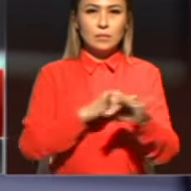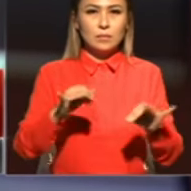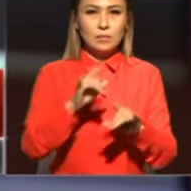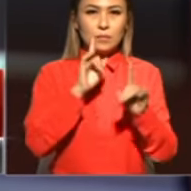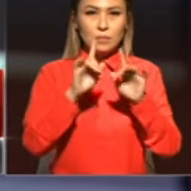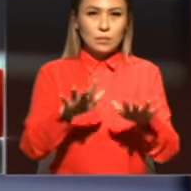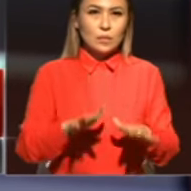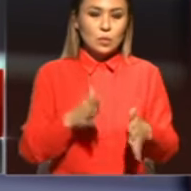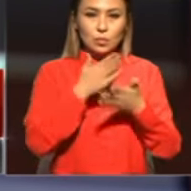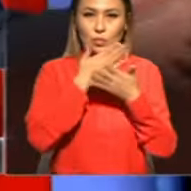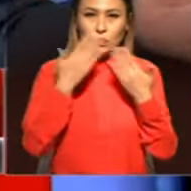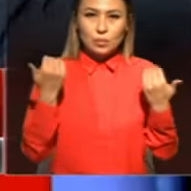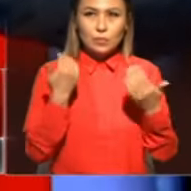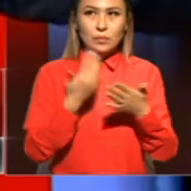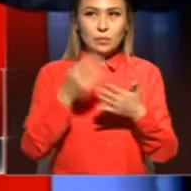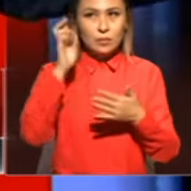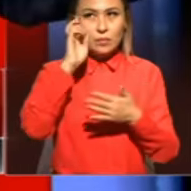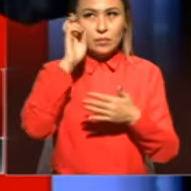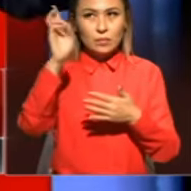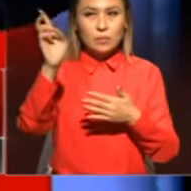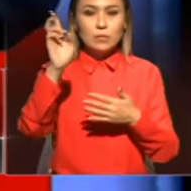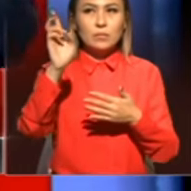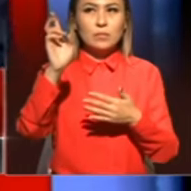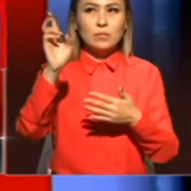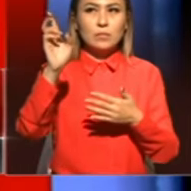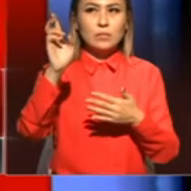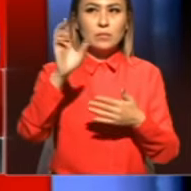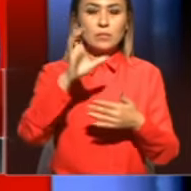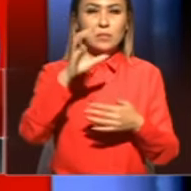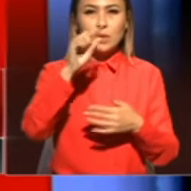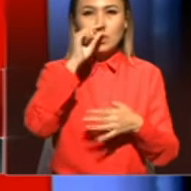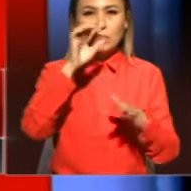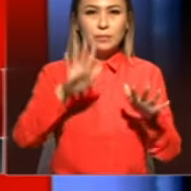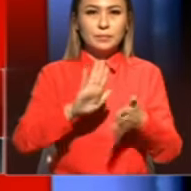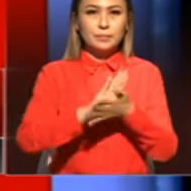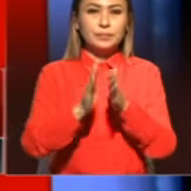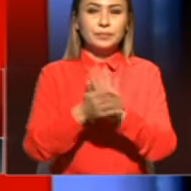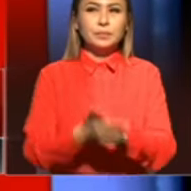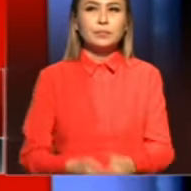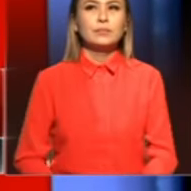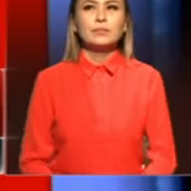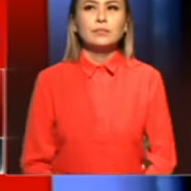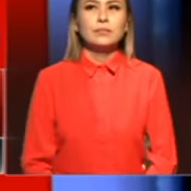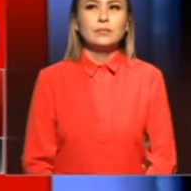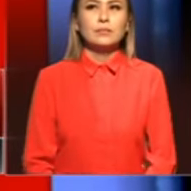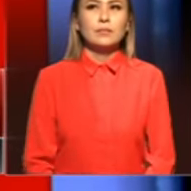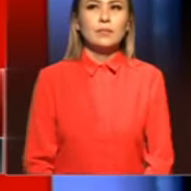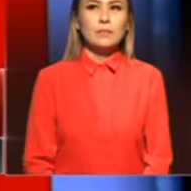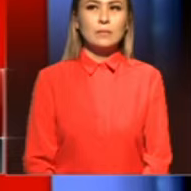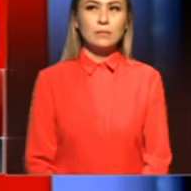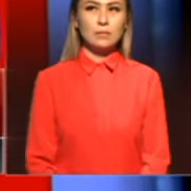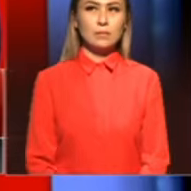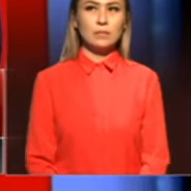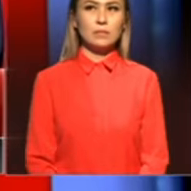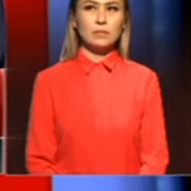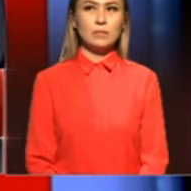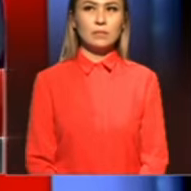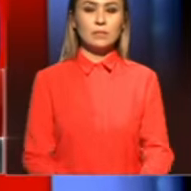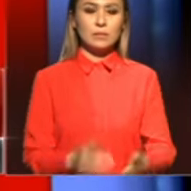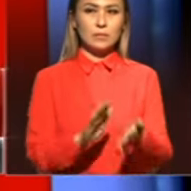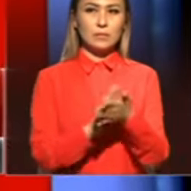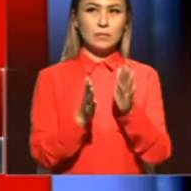жоқ. Ол үкімет пен жаңағы Саудияның арасындағы келісім шарт. Ол келісім